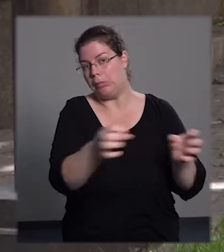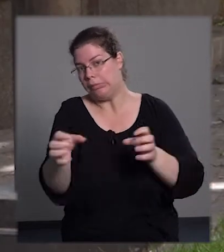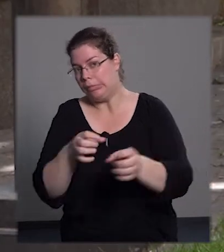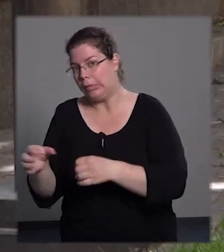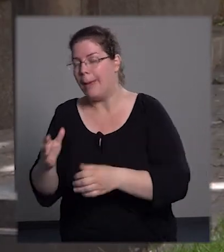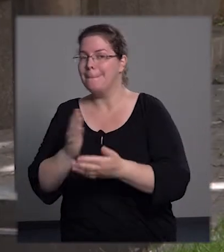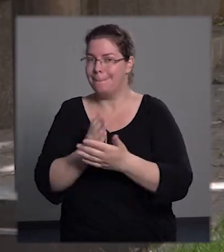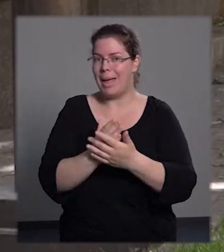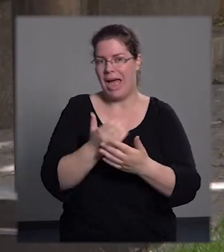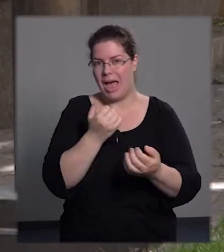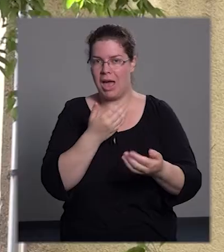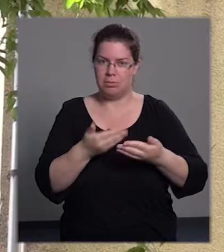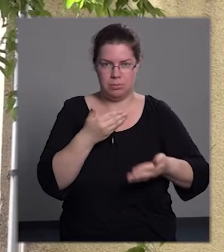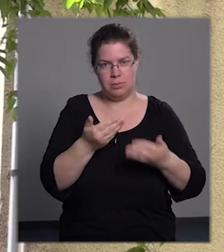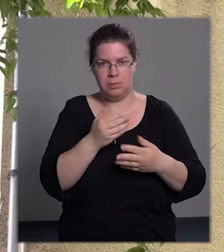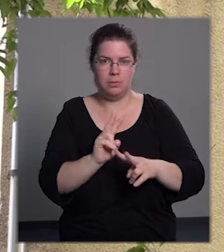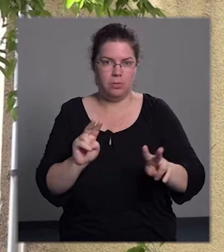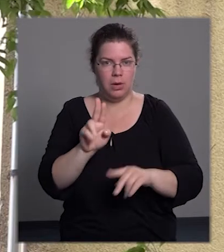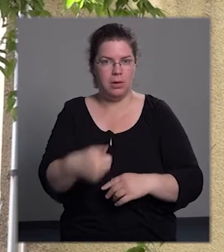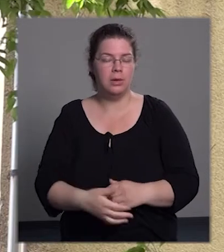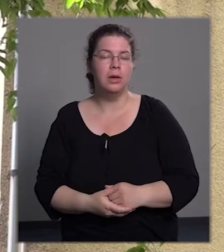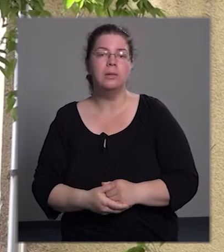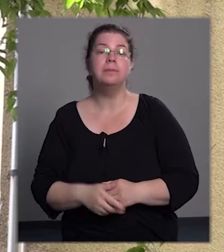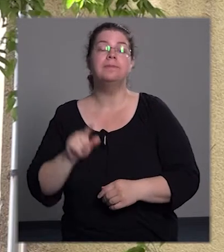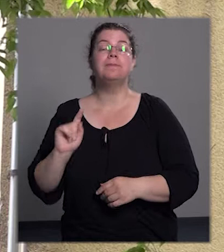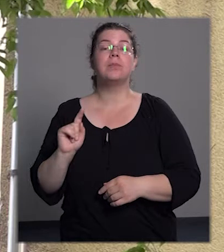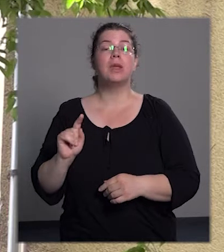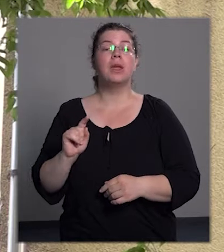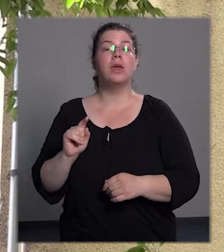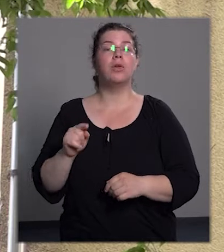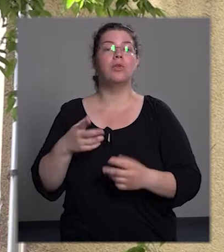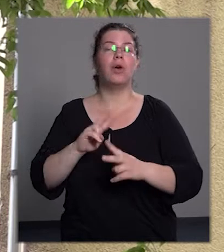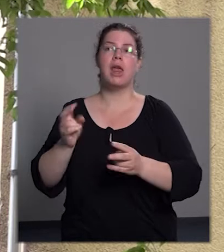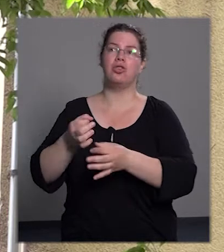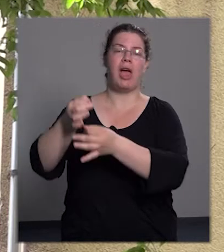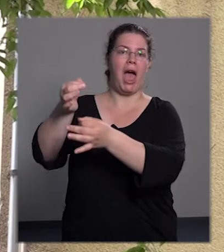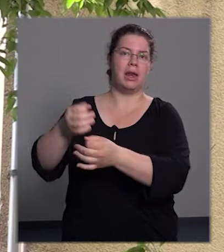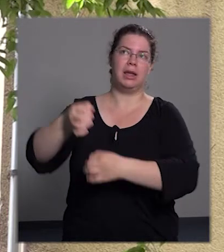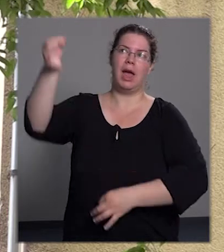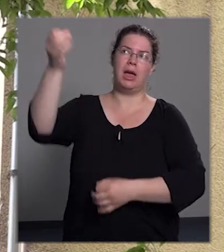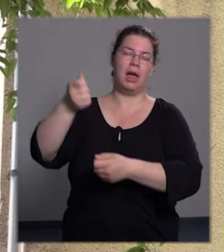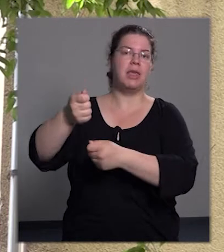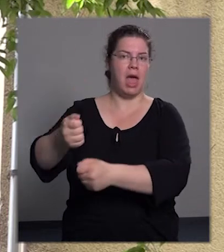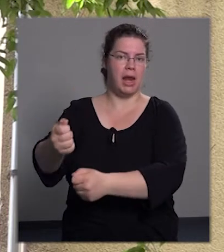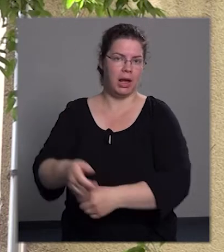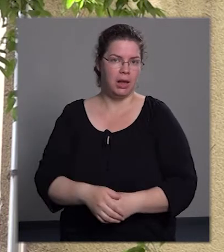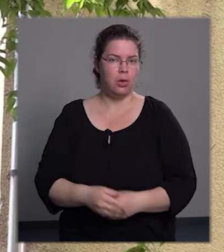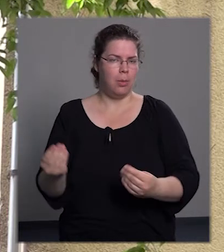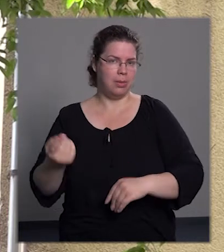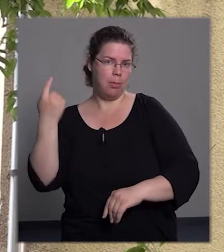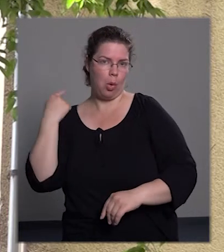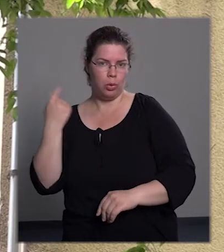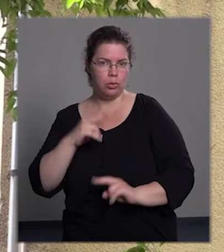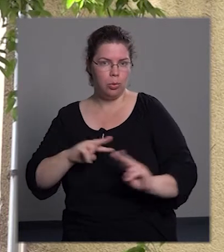már folytak tárgyalások. A sárkányeregetők, a másik, ami mögöttünk van, ami itt látható